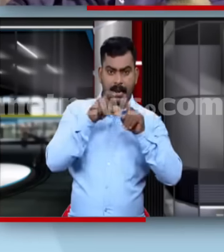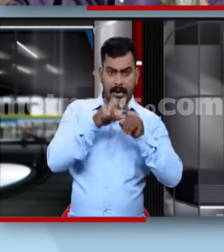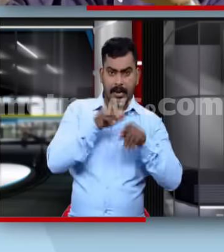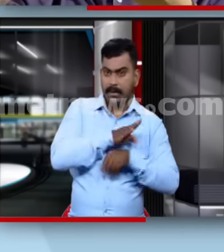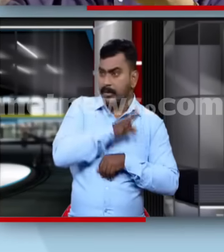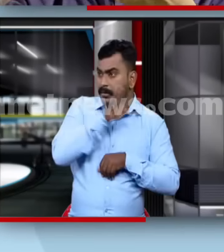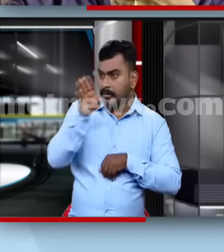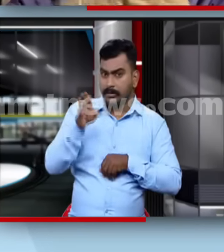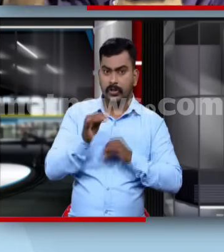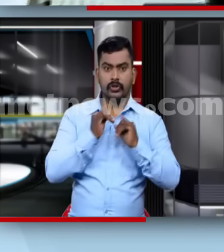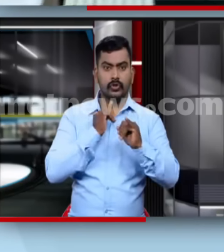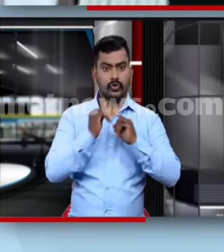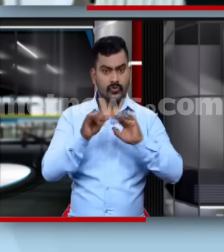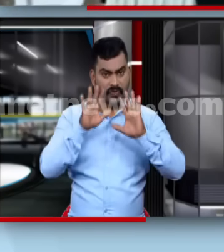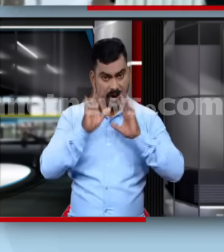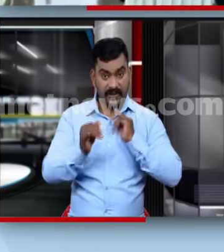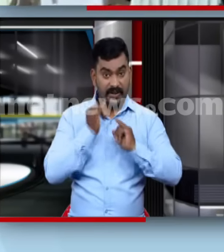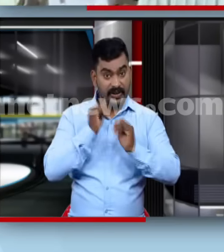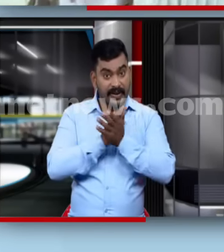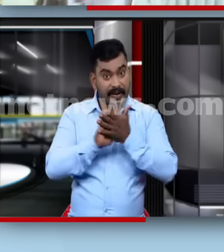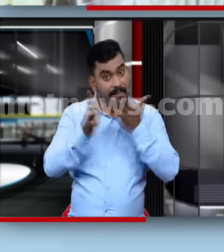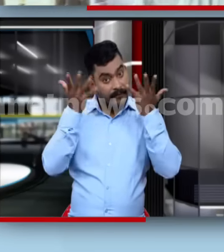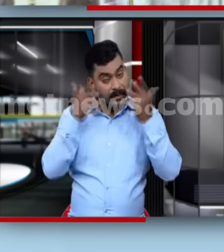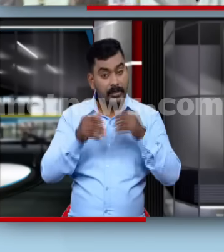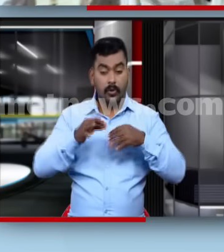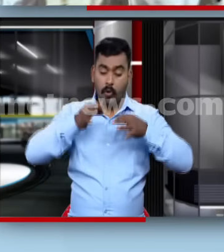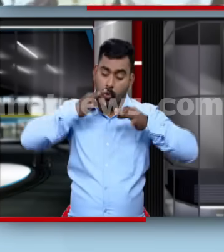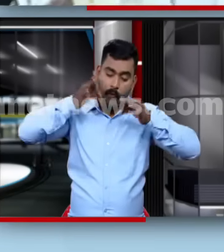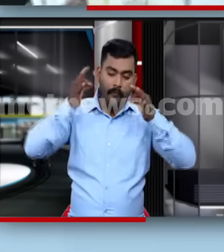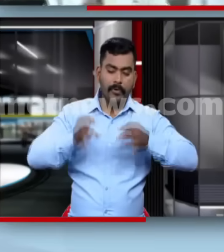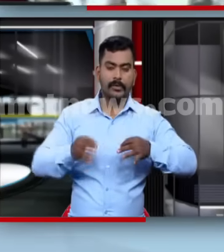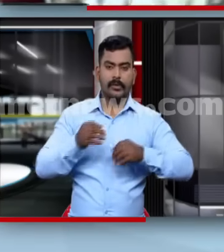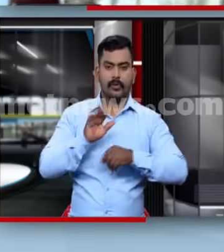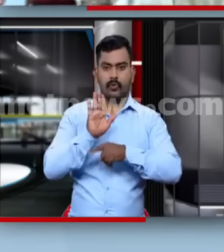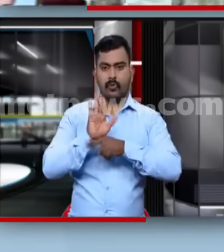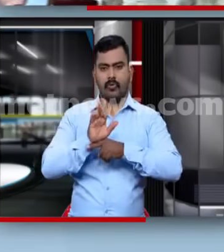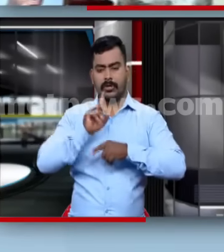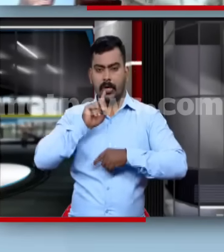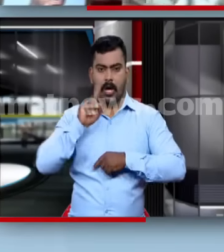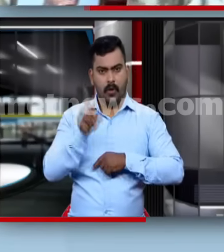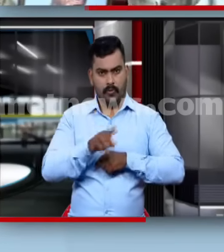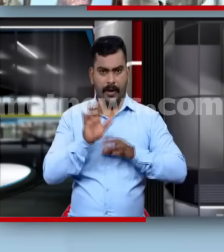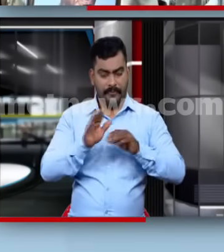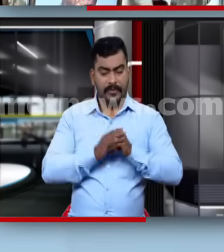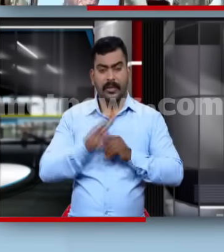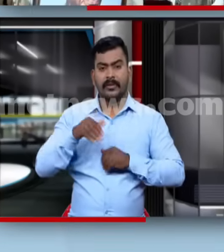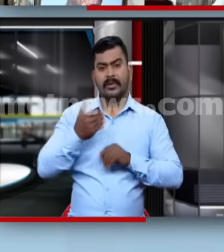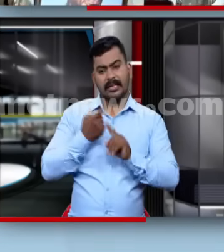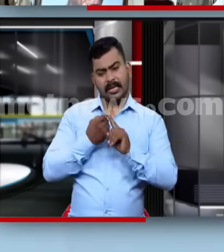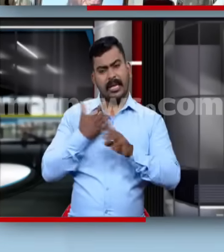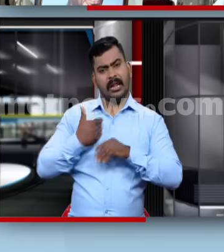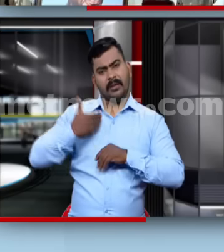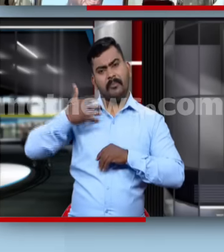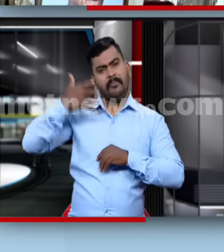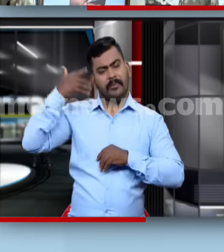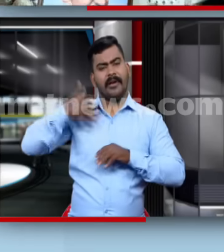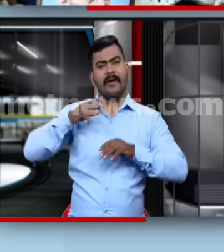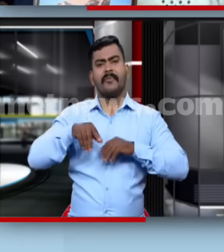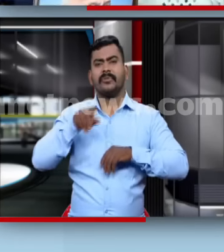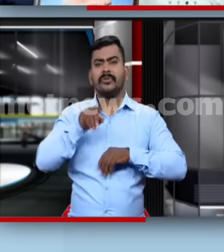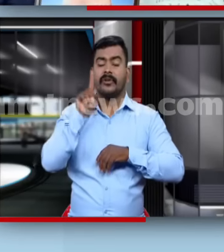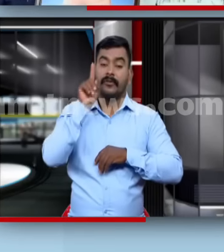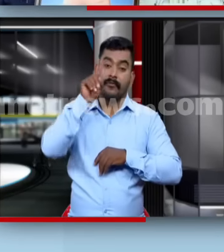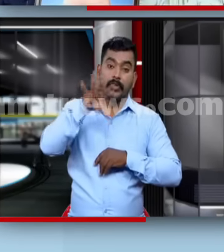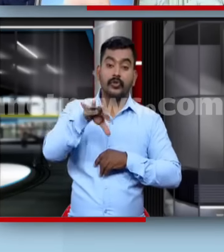കൊണ്ട് അതുകൂടി കഴിഞ്ഞതിന് ശേഷമാകും ഔദ്യോഗികമായ ഫലപ്രഖ്യാപനം ഉണ്ടാകുക. സാധാരണഗതിയിൽ കേരളത്തിൽ ഇത്തരത്തിൽ ഏറ്റവും കൂടുതൽ വോട്ട് കിട്ടുന്ന ആൾ തന്നെ